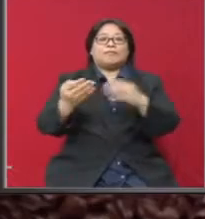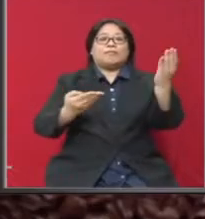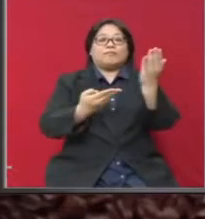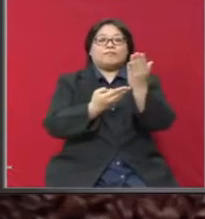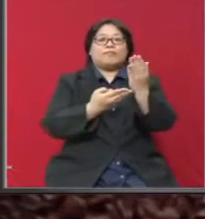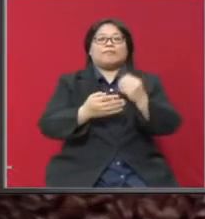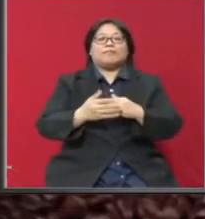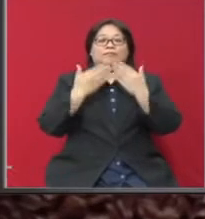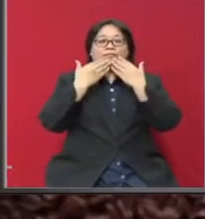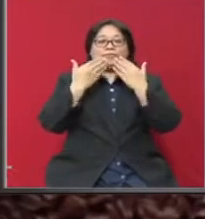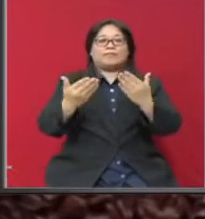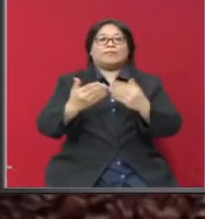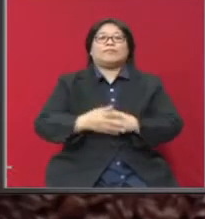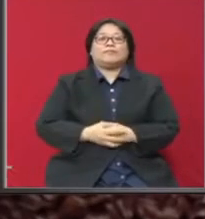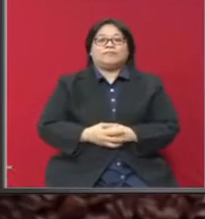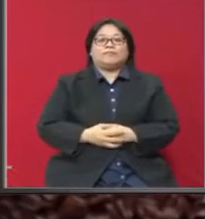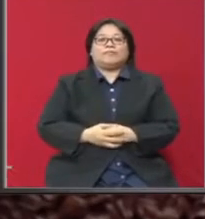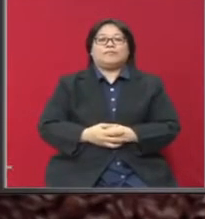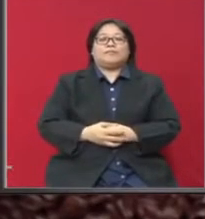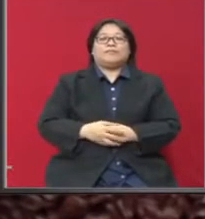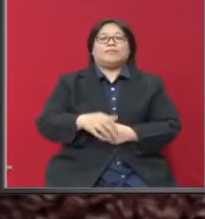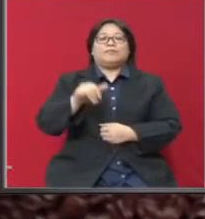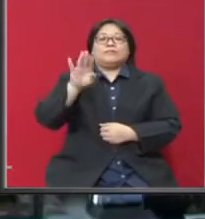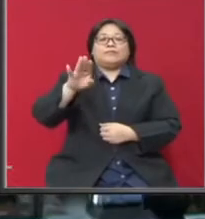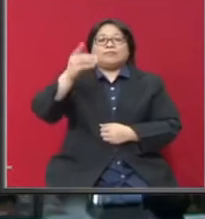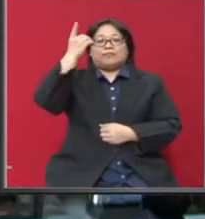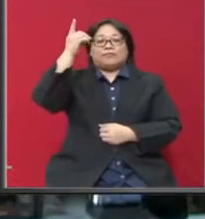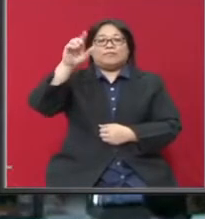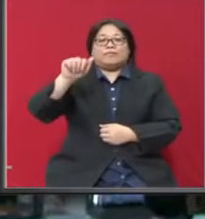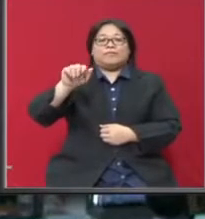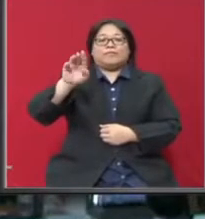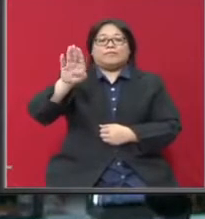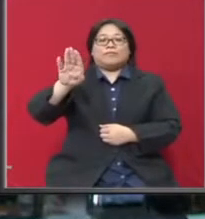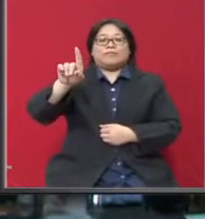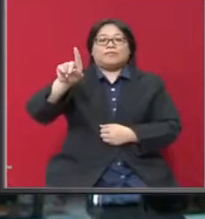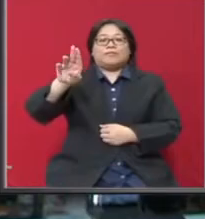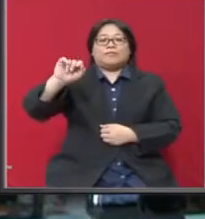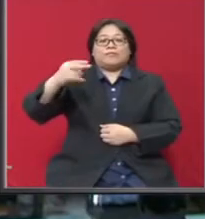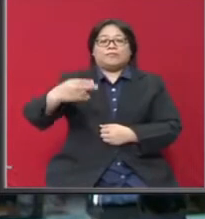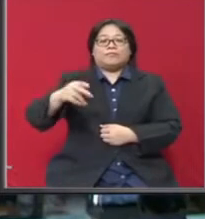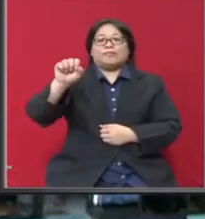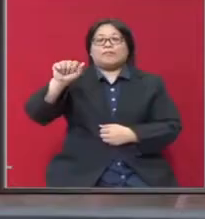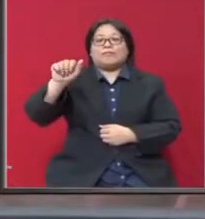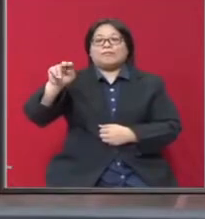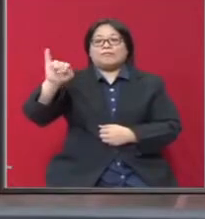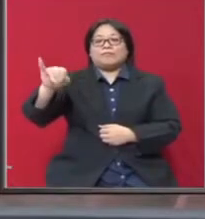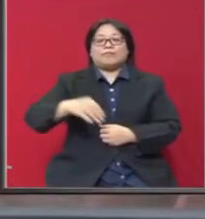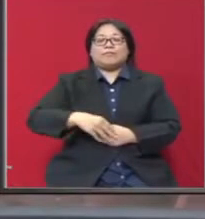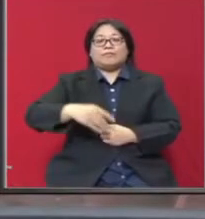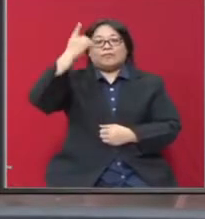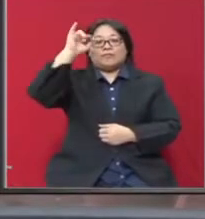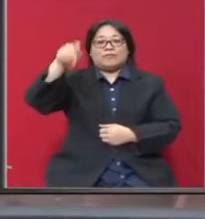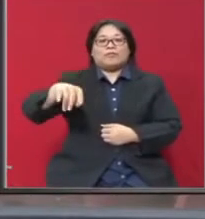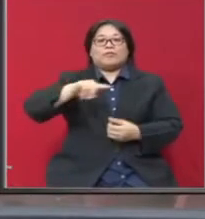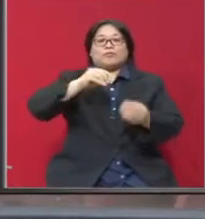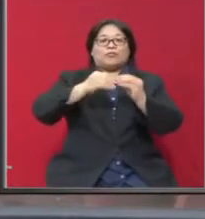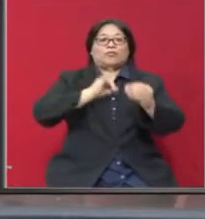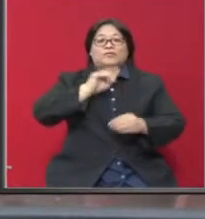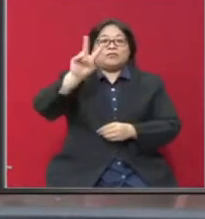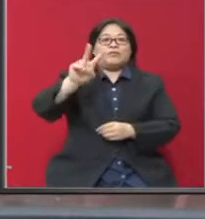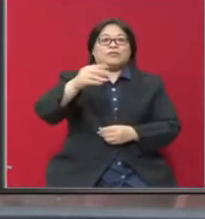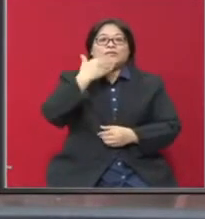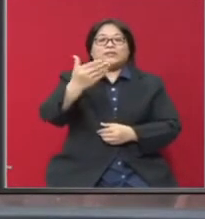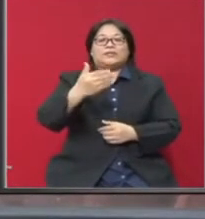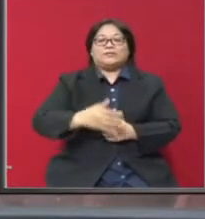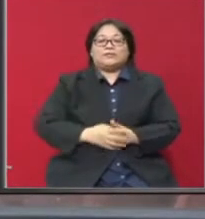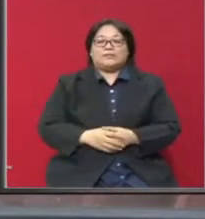bisa with negara kita terima kasih yang belum ada tuh Abdullah tsani bin Abdul Hamid jatuh Suspect Aswara saya juga